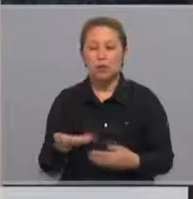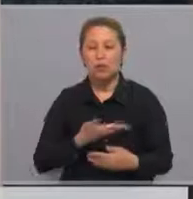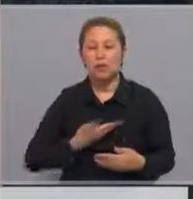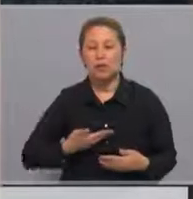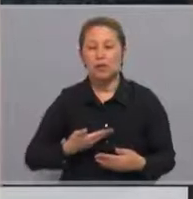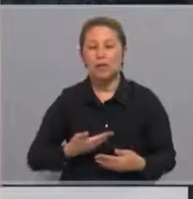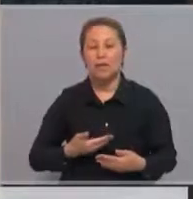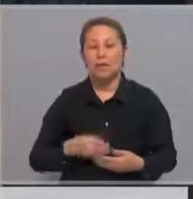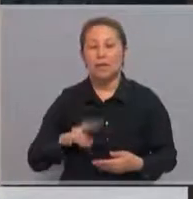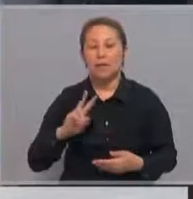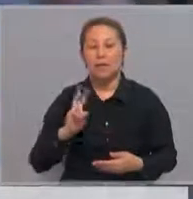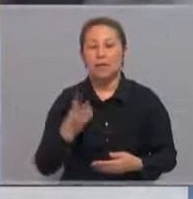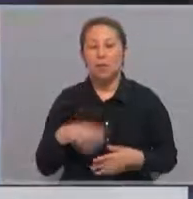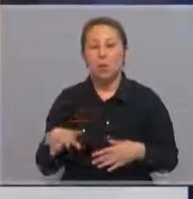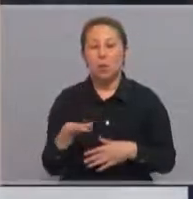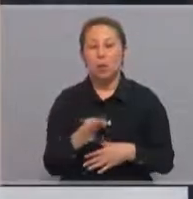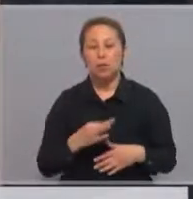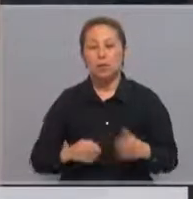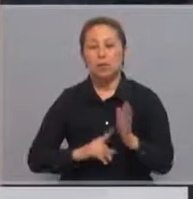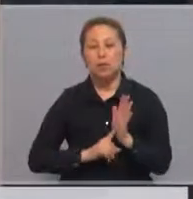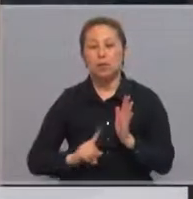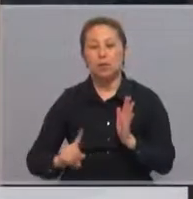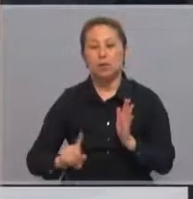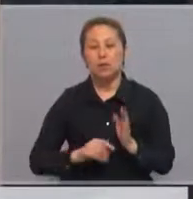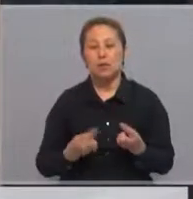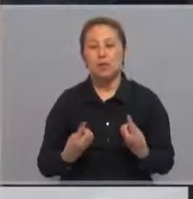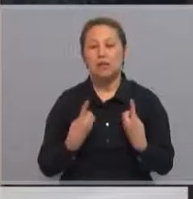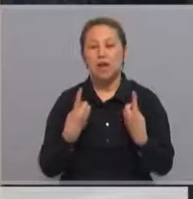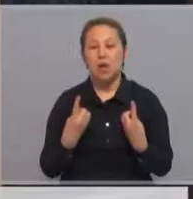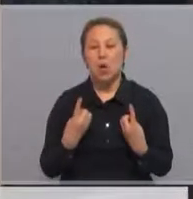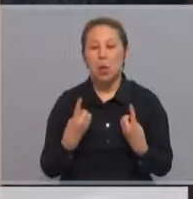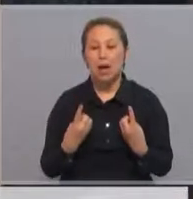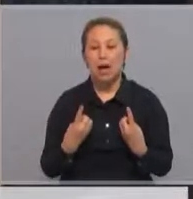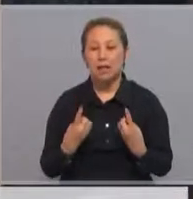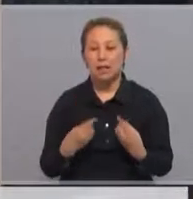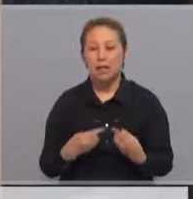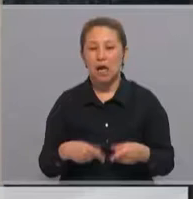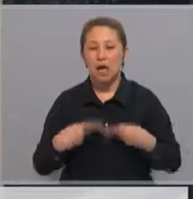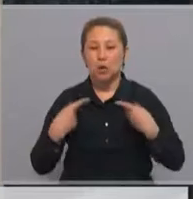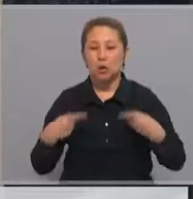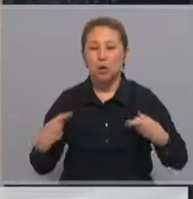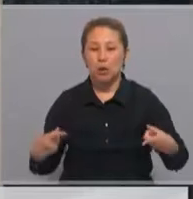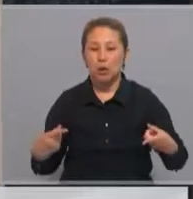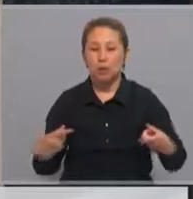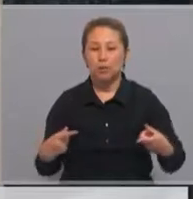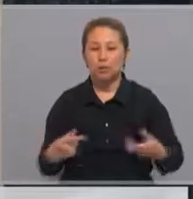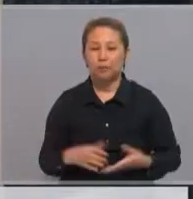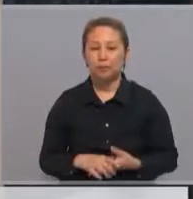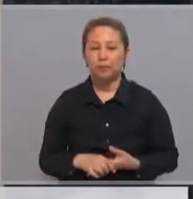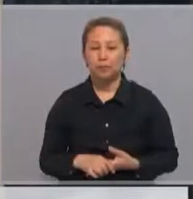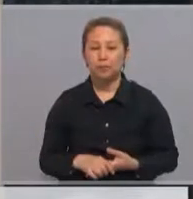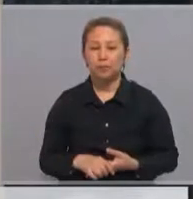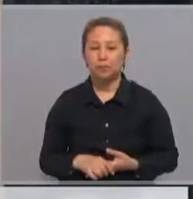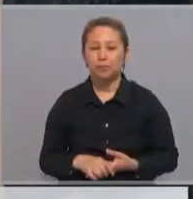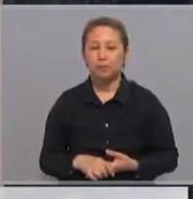арғарай екі облыстың арасында рухани әртүрлі жанағы